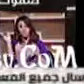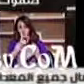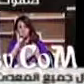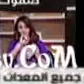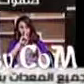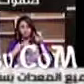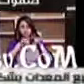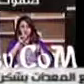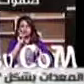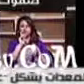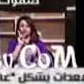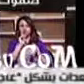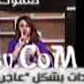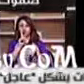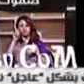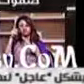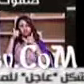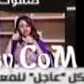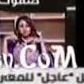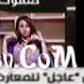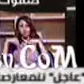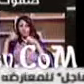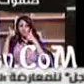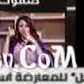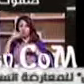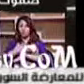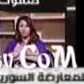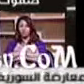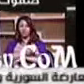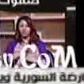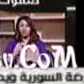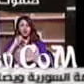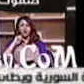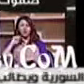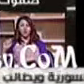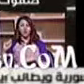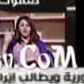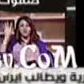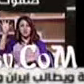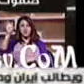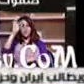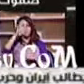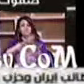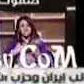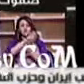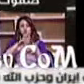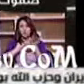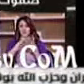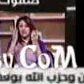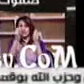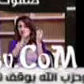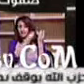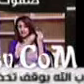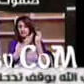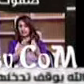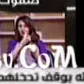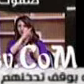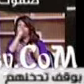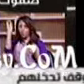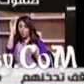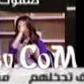معارض واحد ده كلام جميل خليني اسالك في هذا الاطار في محافظات اخرى غير الاقصر فيها مشاكل خاصه بالمحافظين بماذا انت ناصح